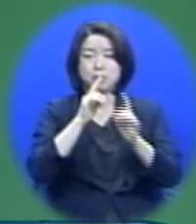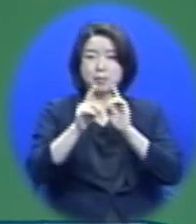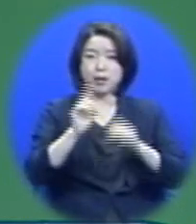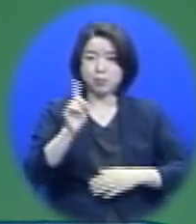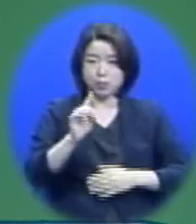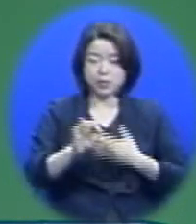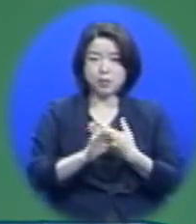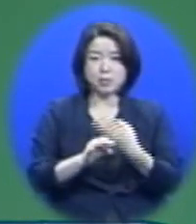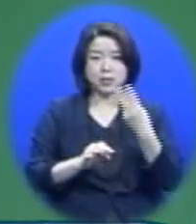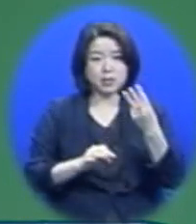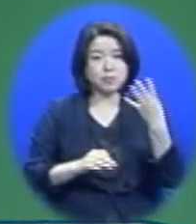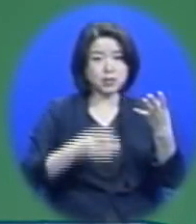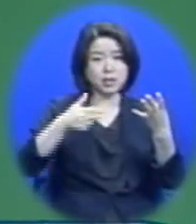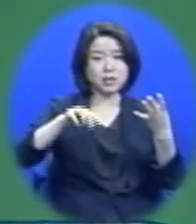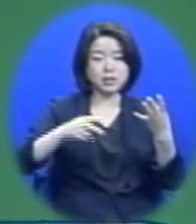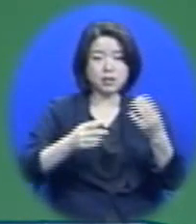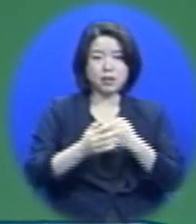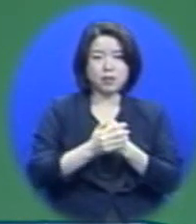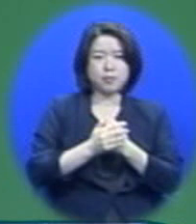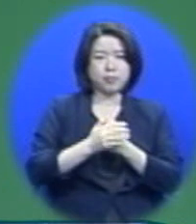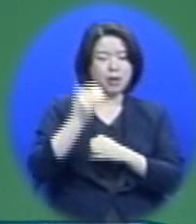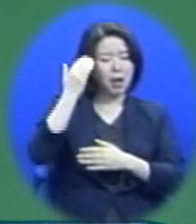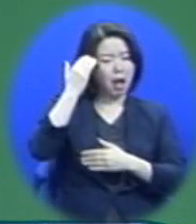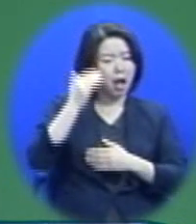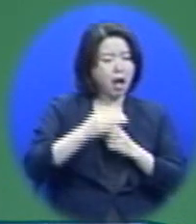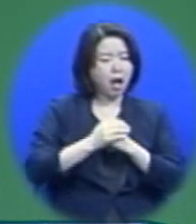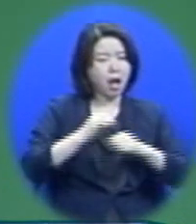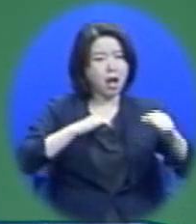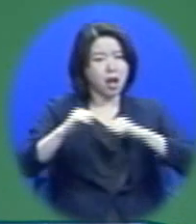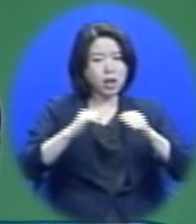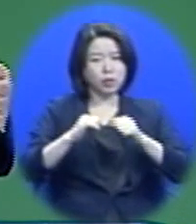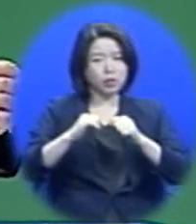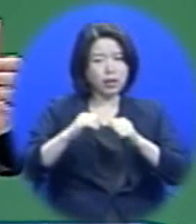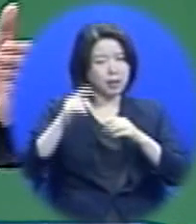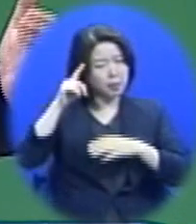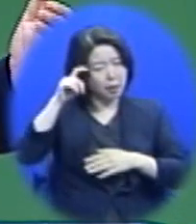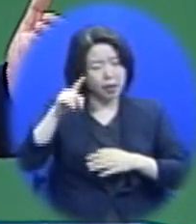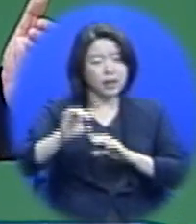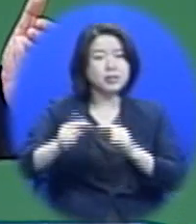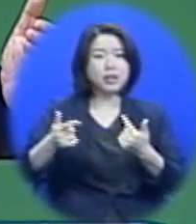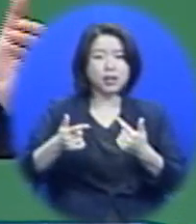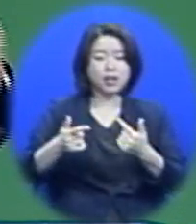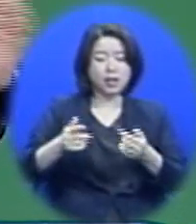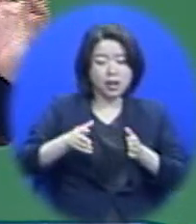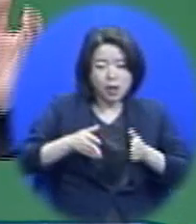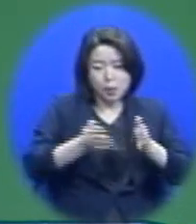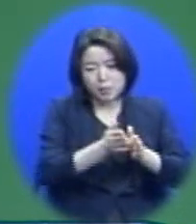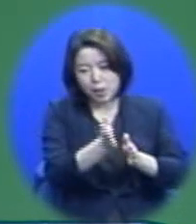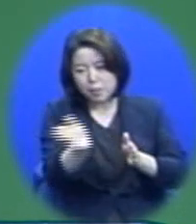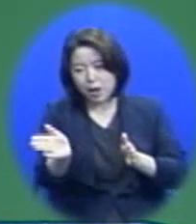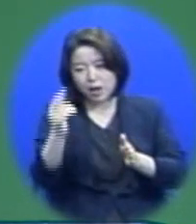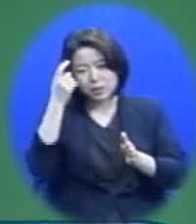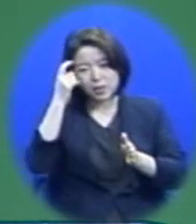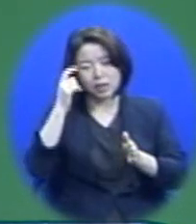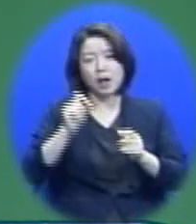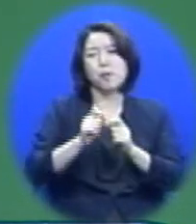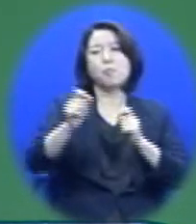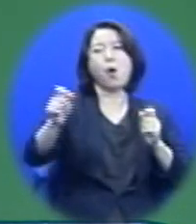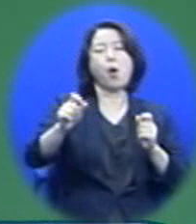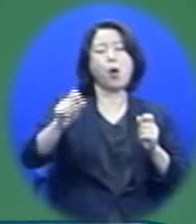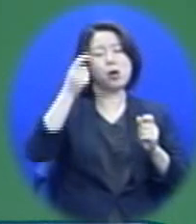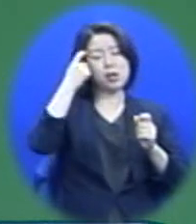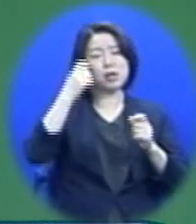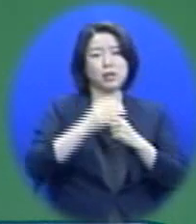4절에 거스리는 행위에 집착하지 않겠습니다. 구부러진 생각을 염려 멀리 하겠습니다. 악한